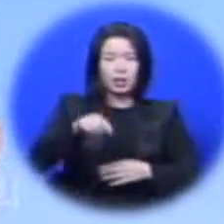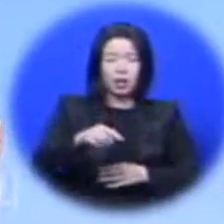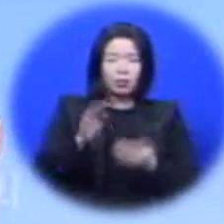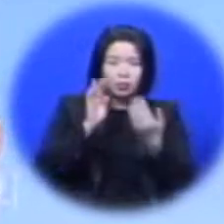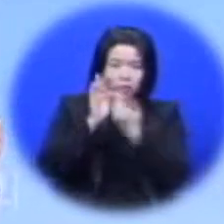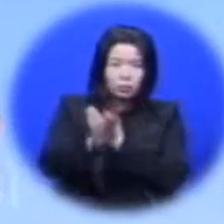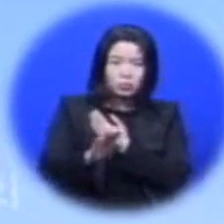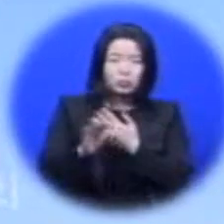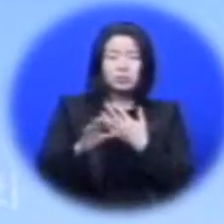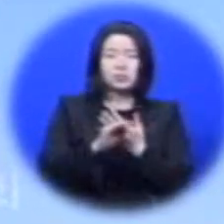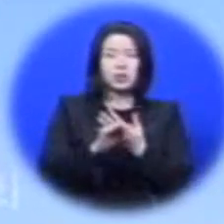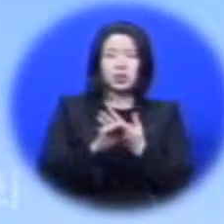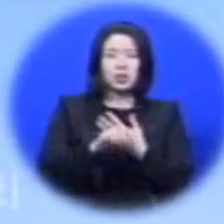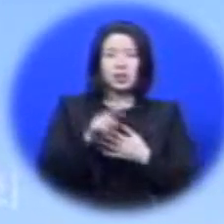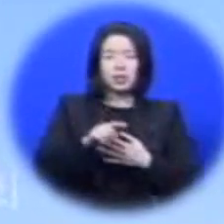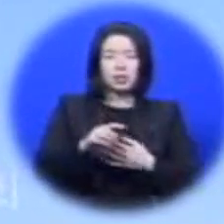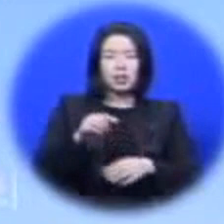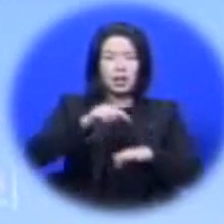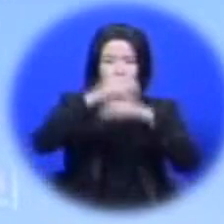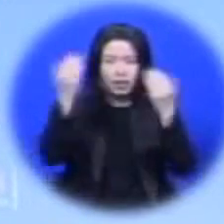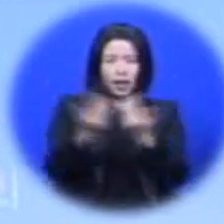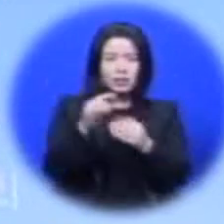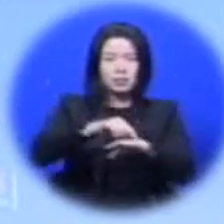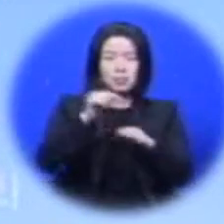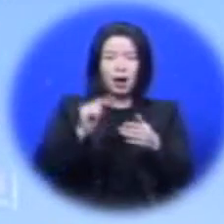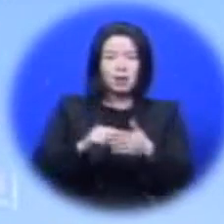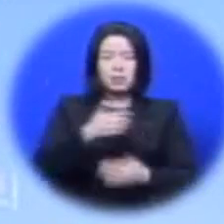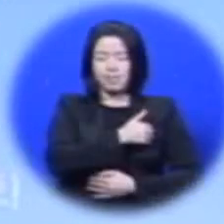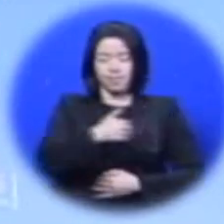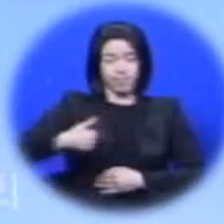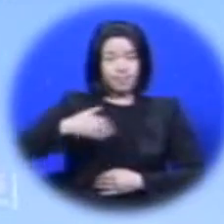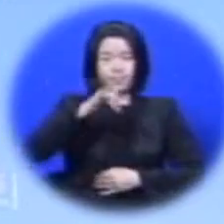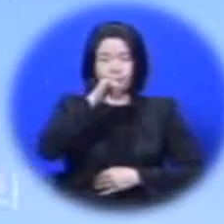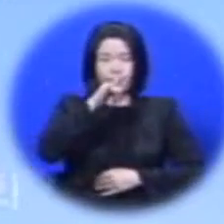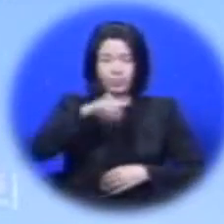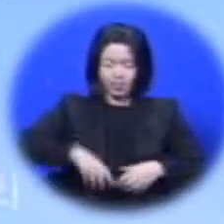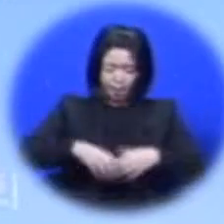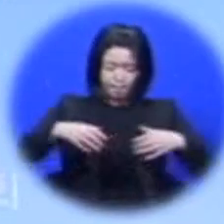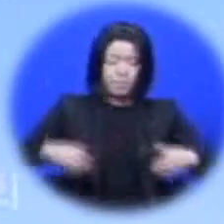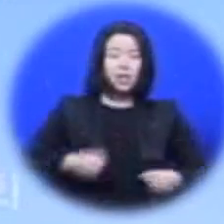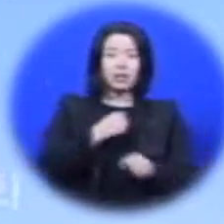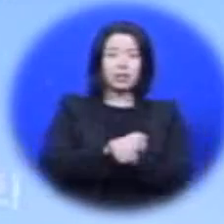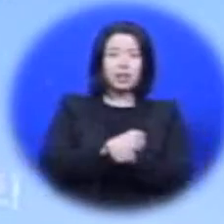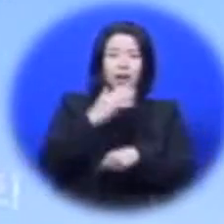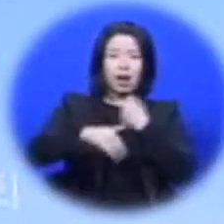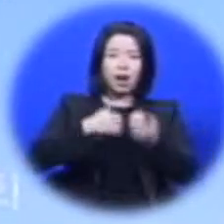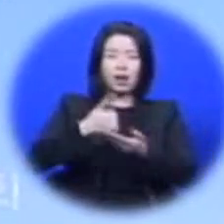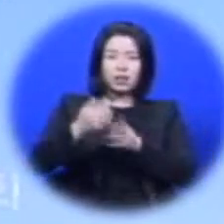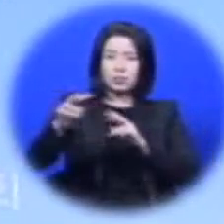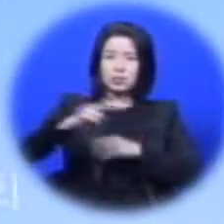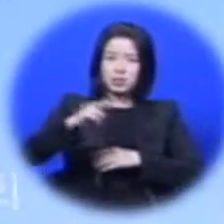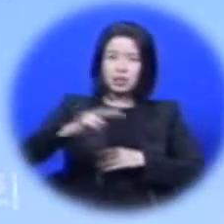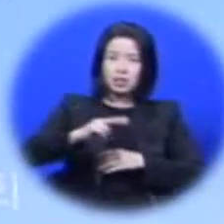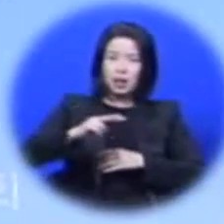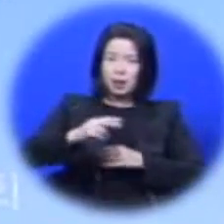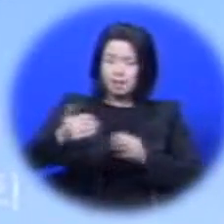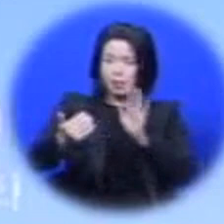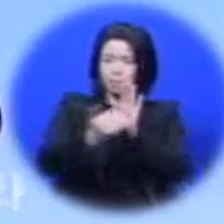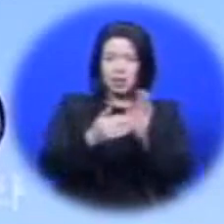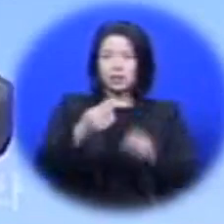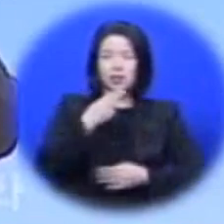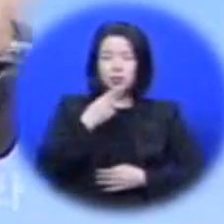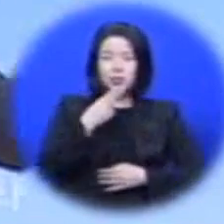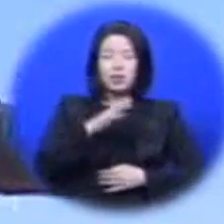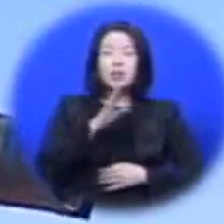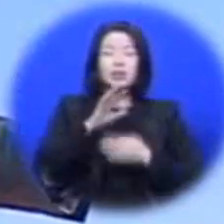나면 다들 그렇게 마음이 담대해진다는 거예요. 이제는 하나님과 사이에 막힌 게 없어요. 그러면